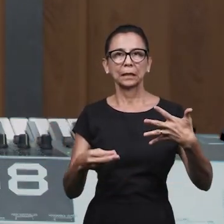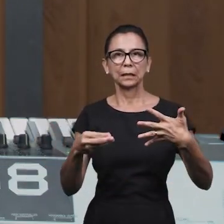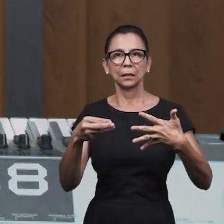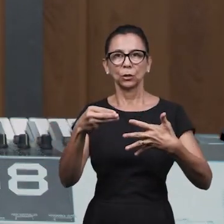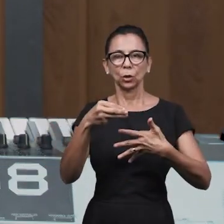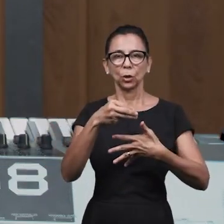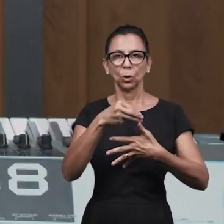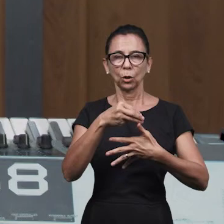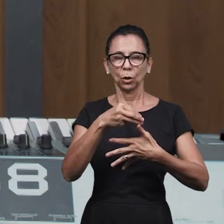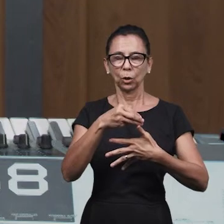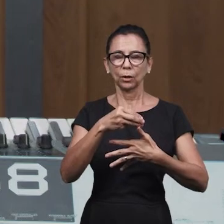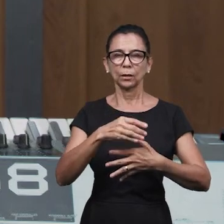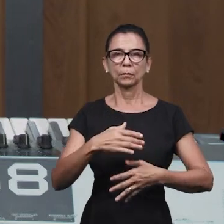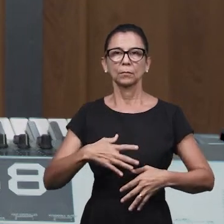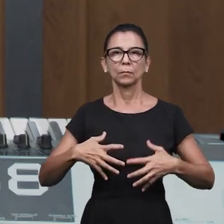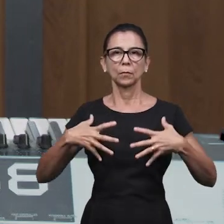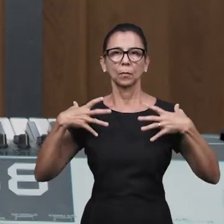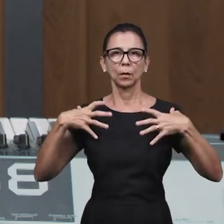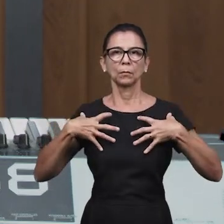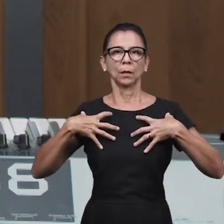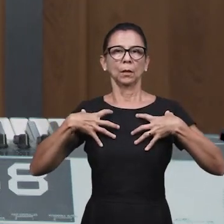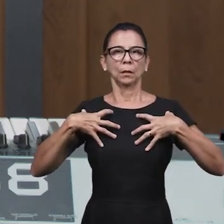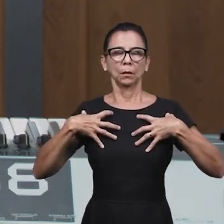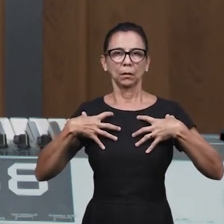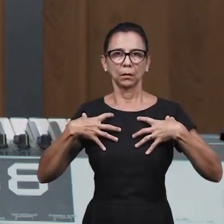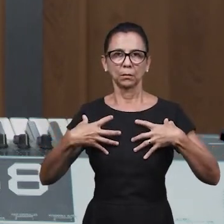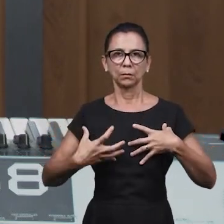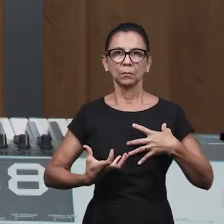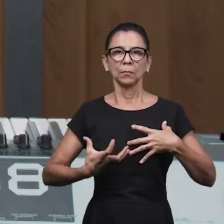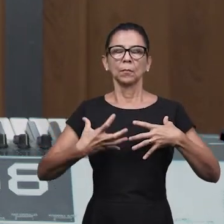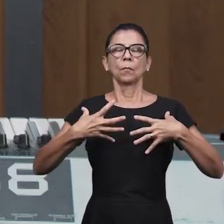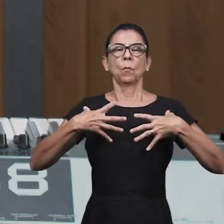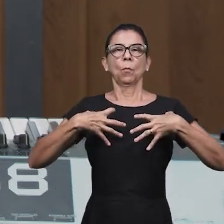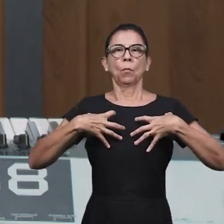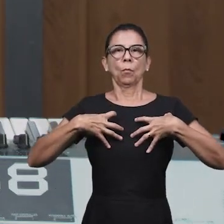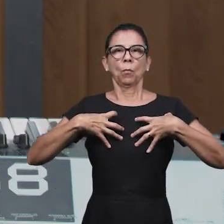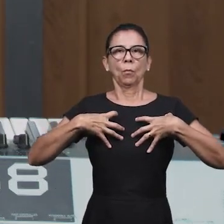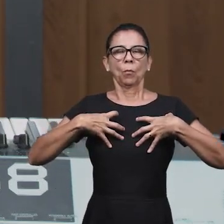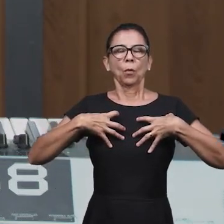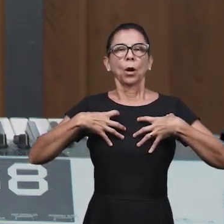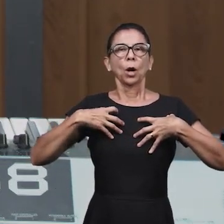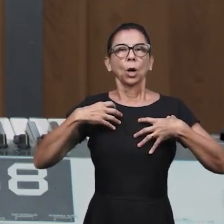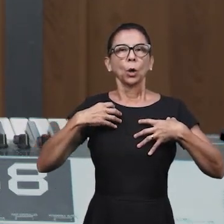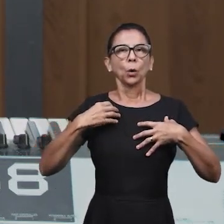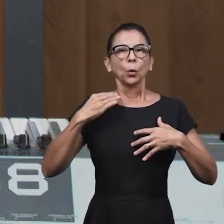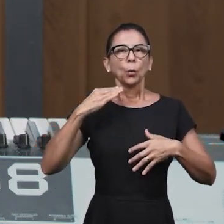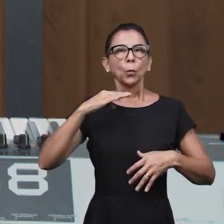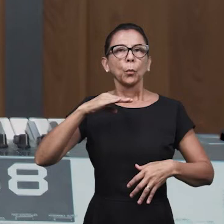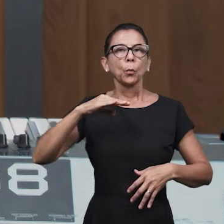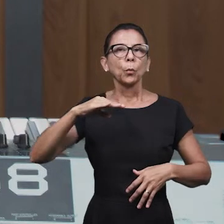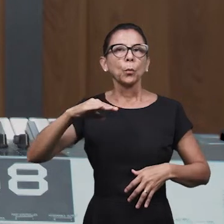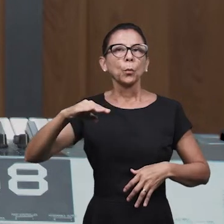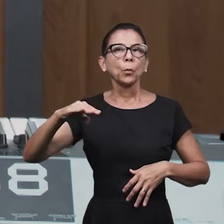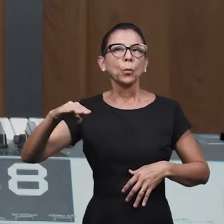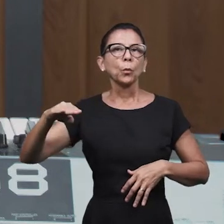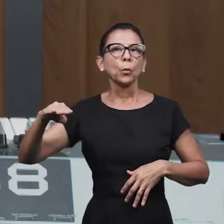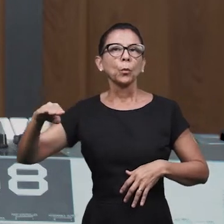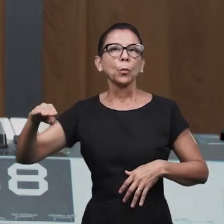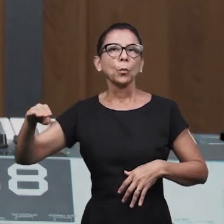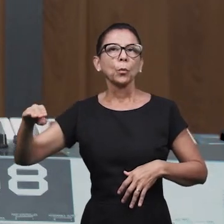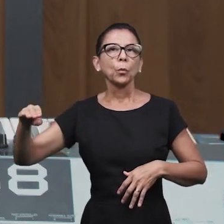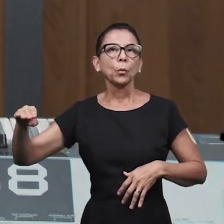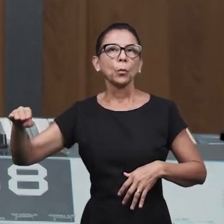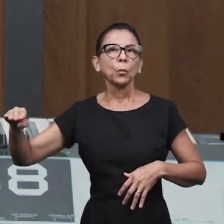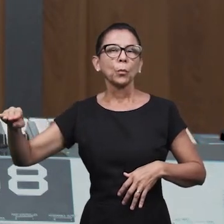chaque note de cette gamme et faire une note longue. Remplissez votre diaphragme et faites un sol